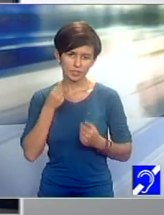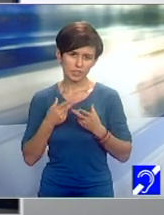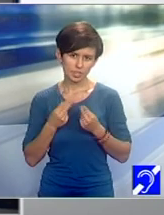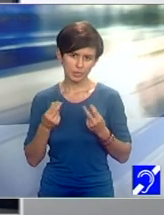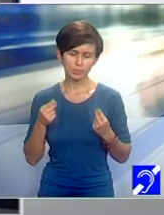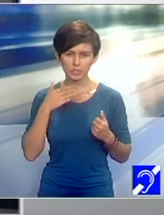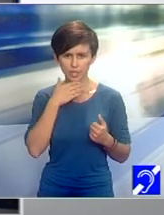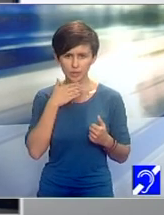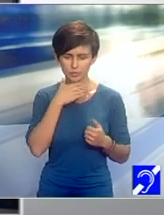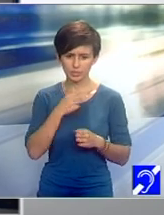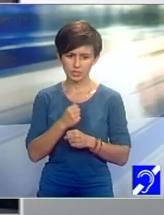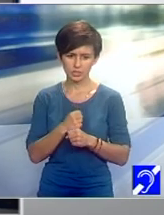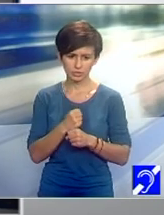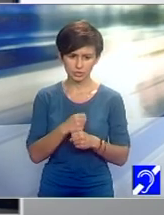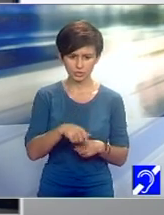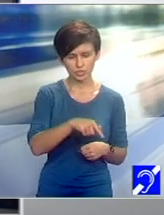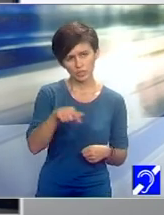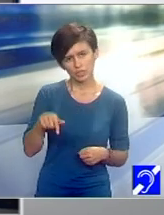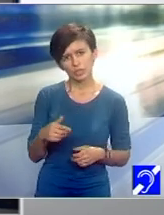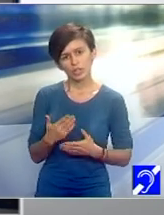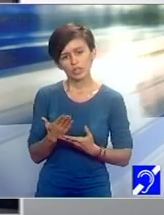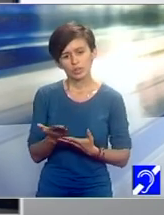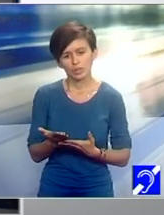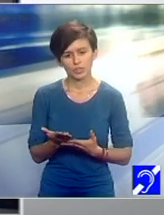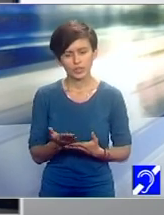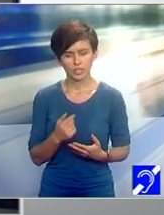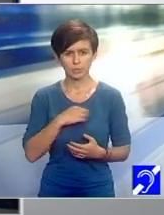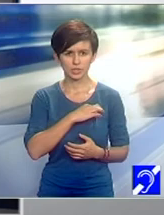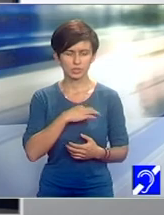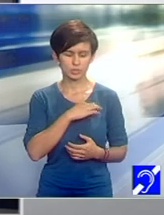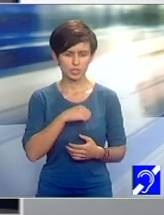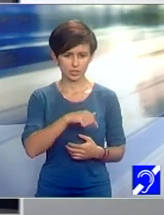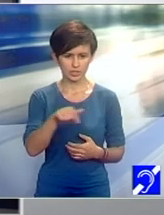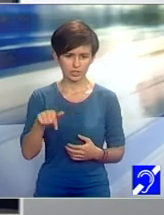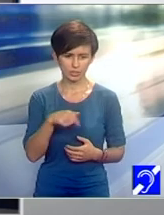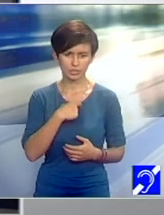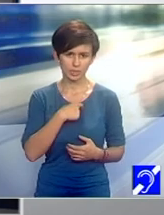deci inclusiv la departamentul nostru, studenții noștri au șansa să studieze câte